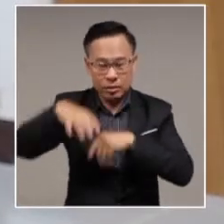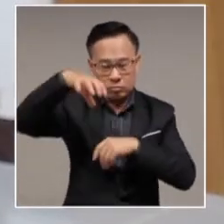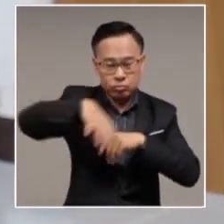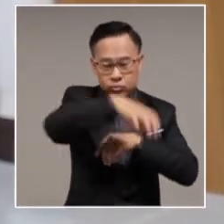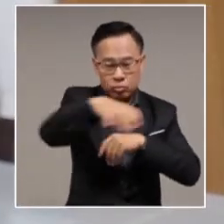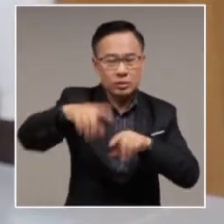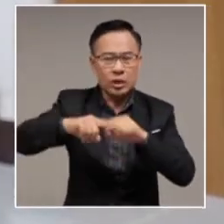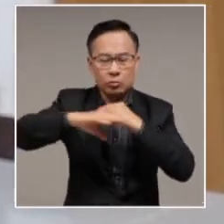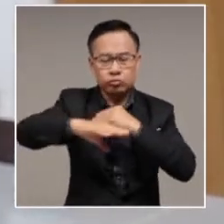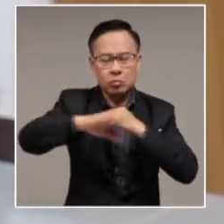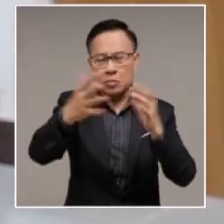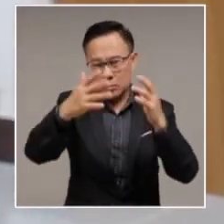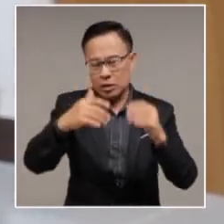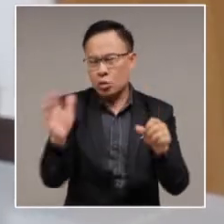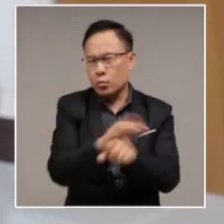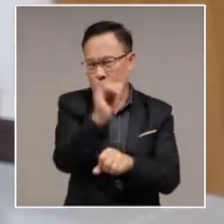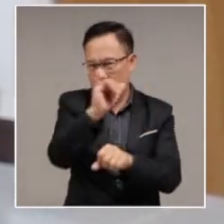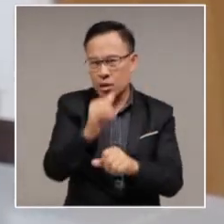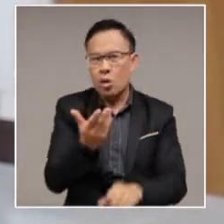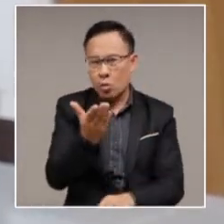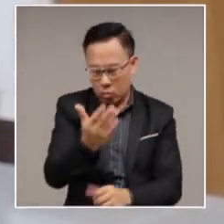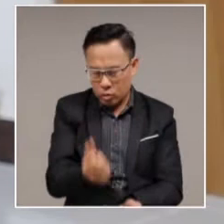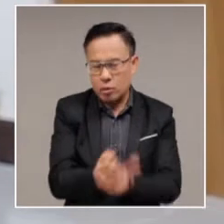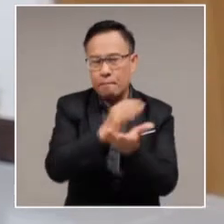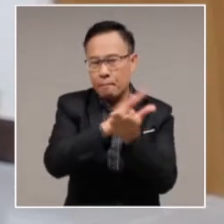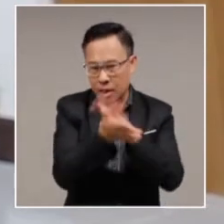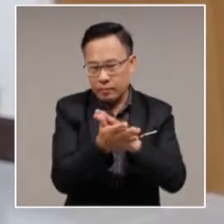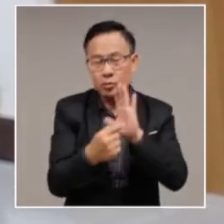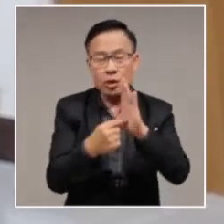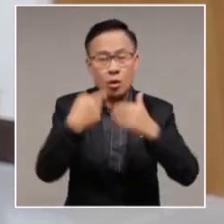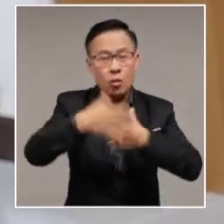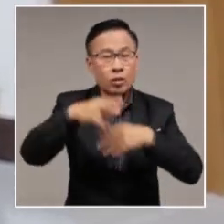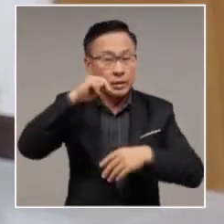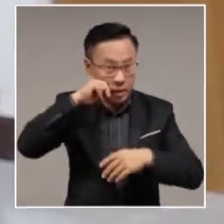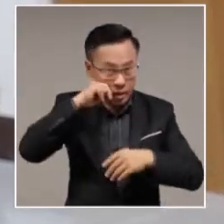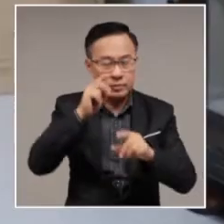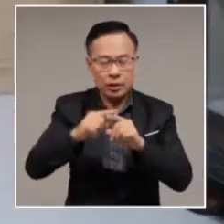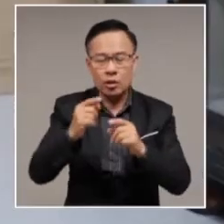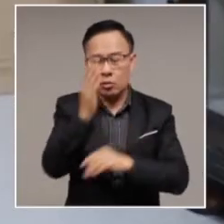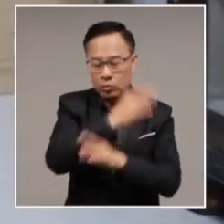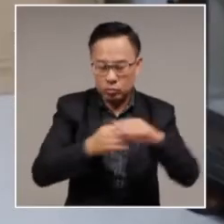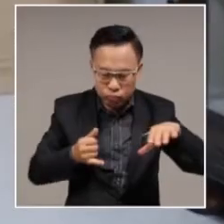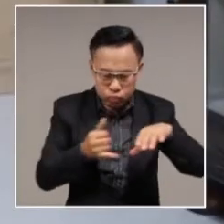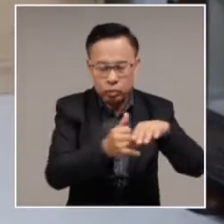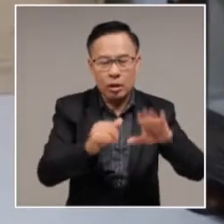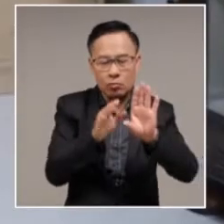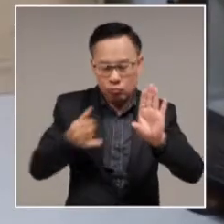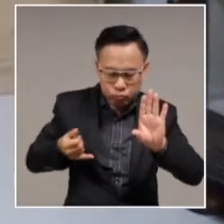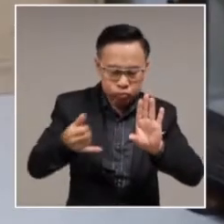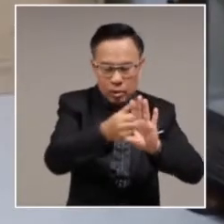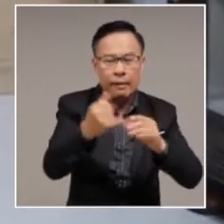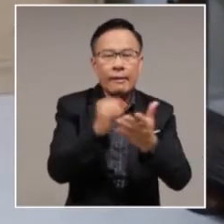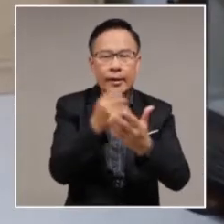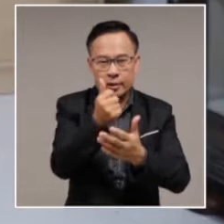ามสถานที่ต่างๆซึ่งตอนนี้ก็ถือว่าค่อนข้างปรับปรุงไปได้เยอะพอสมควรแล้วค่ะ ในมุมของพี่นุ้ยมองว่